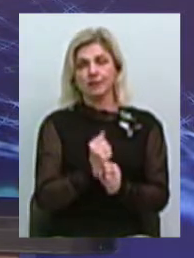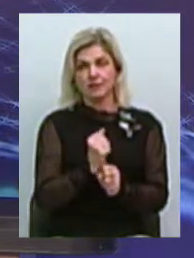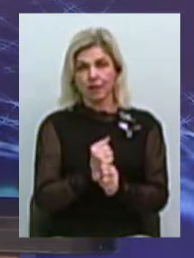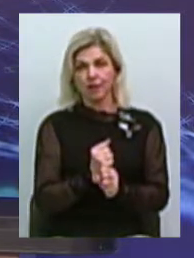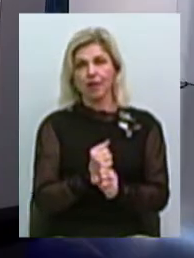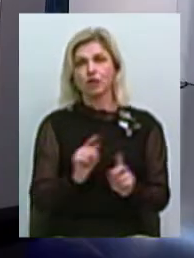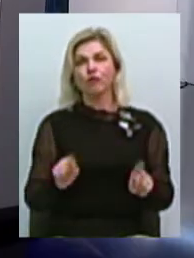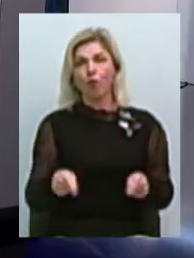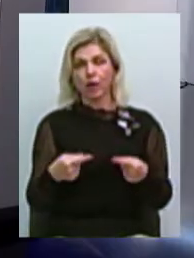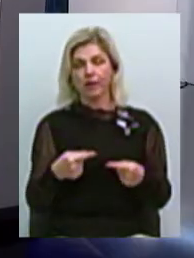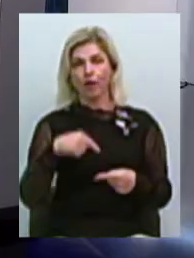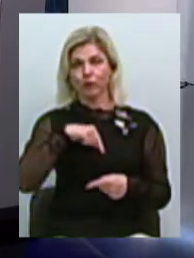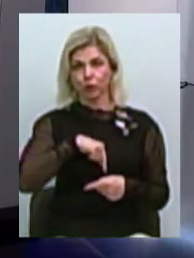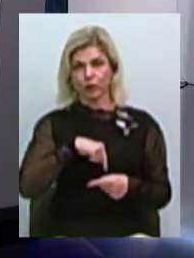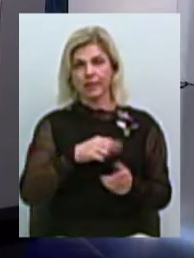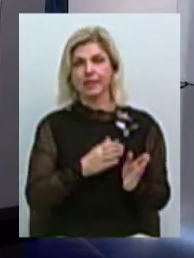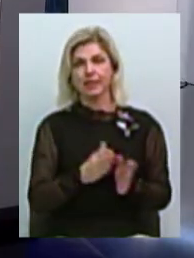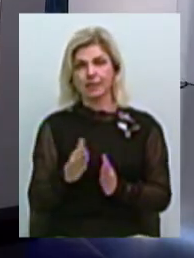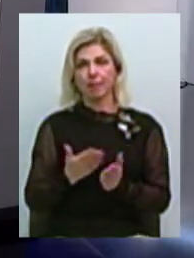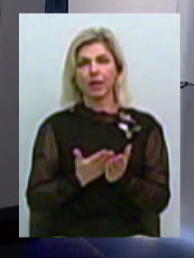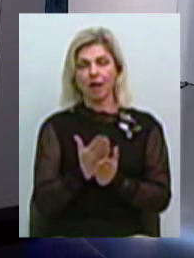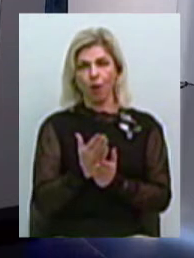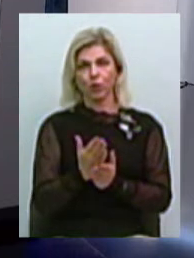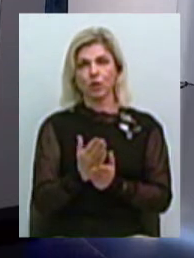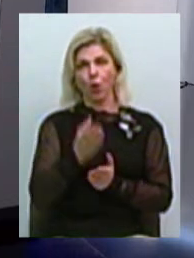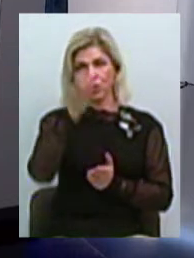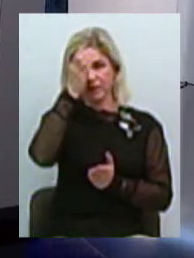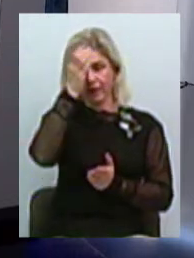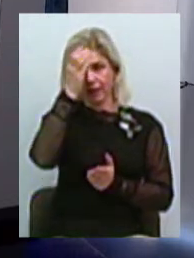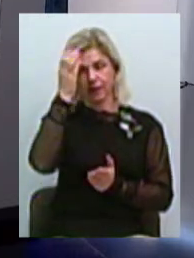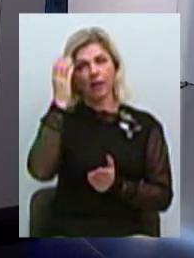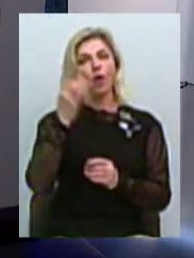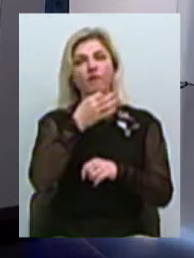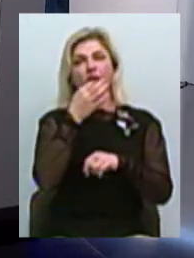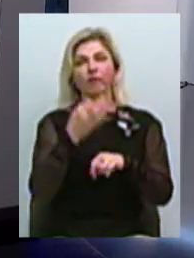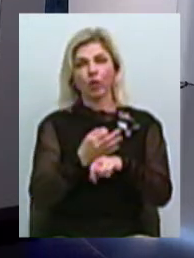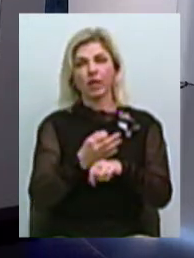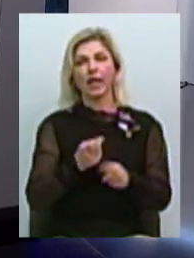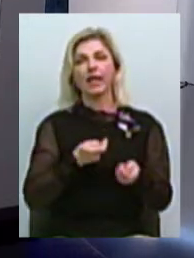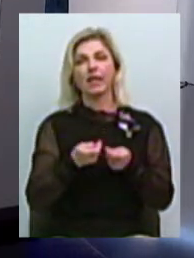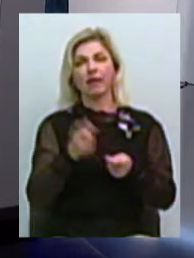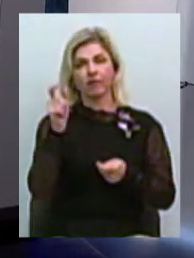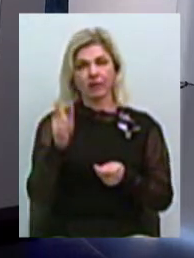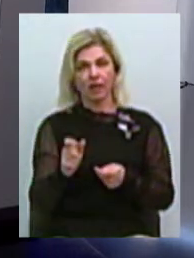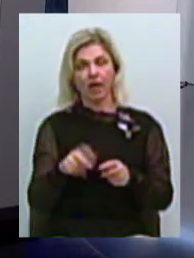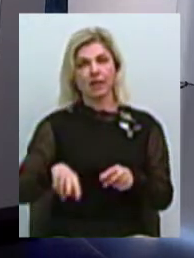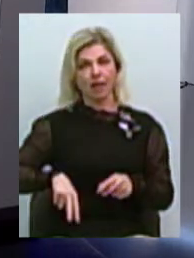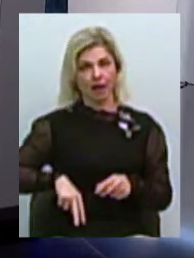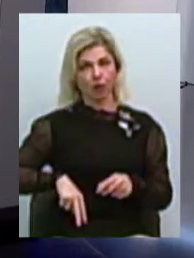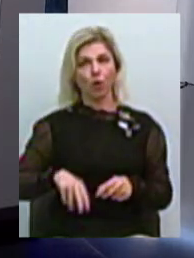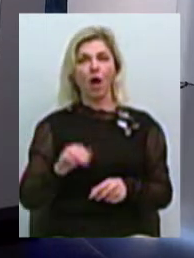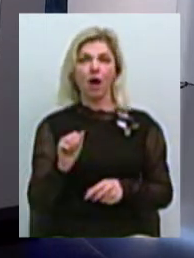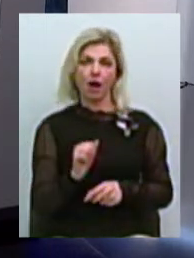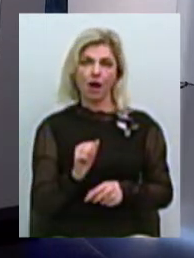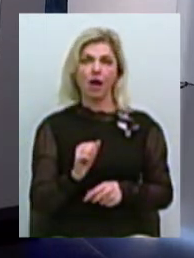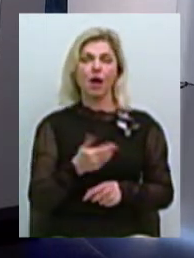системи якості, внутрішньої якості освіти несе відповідальність безпосередньо керівник установи, тобто директор,